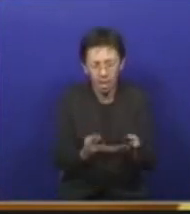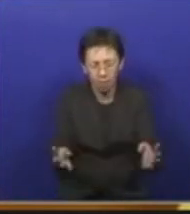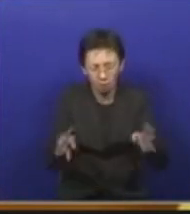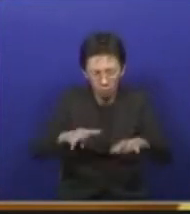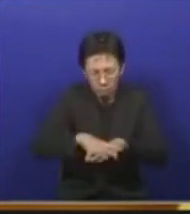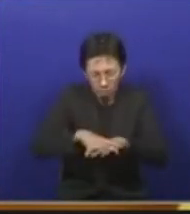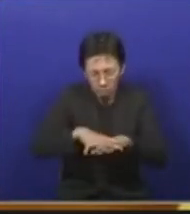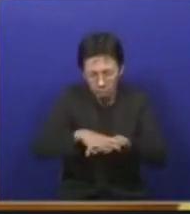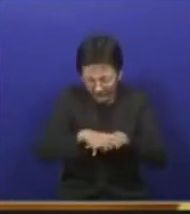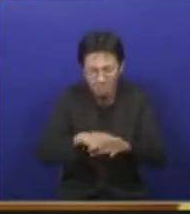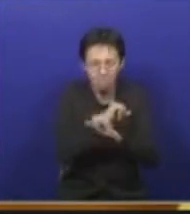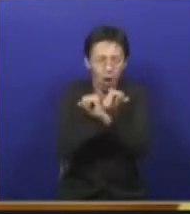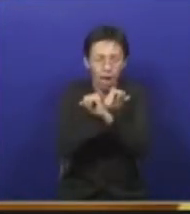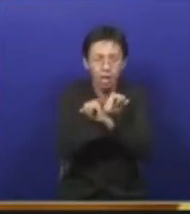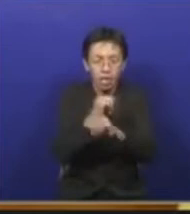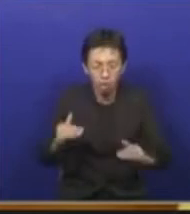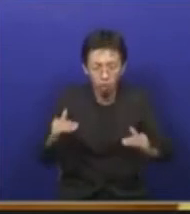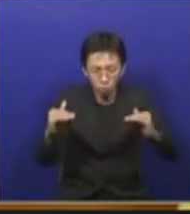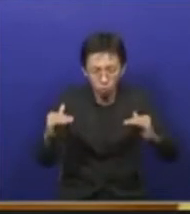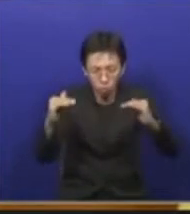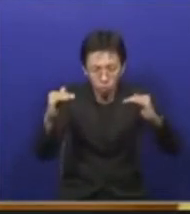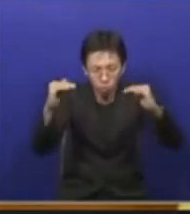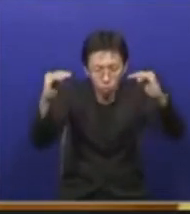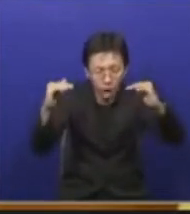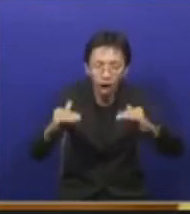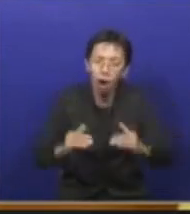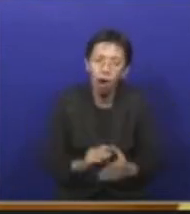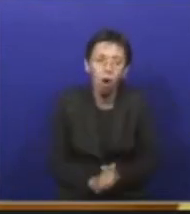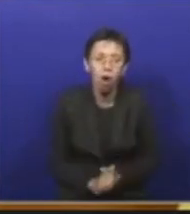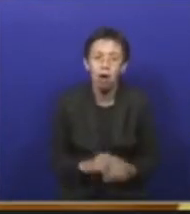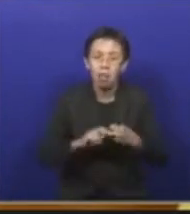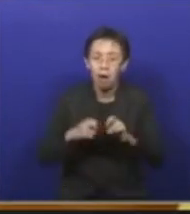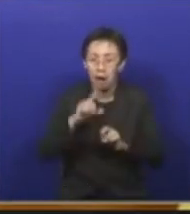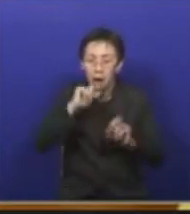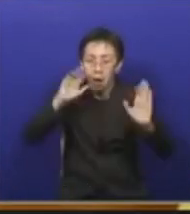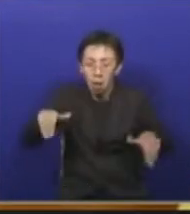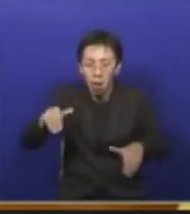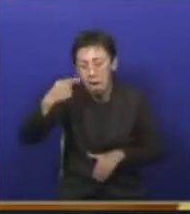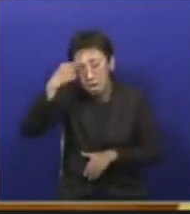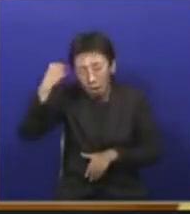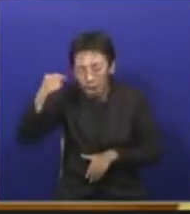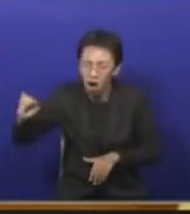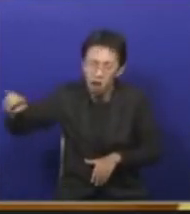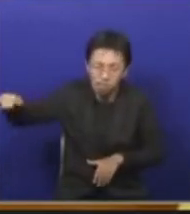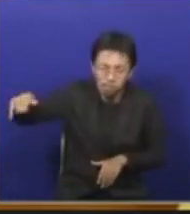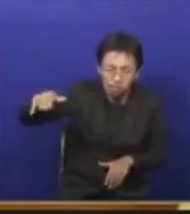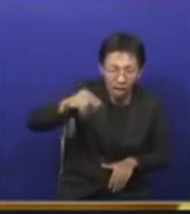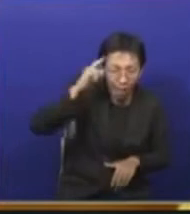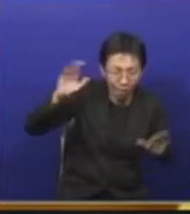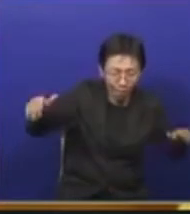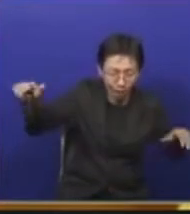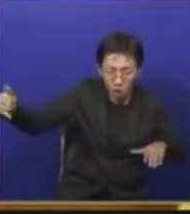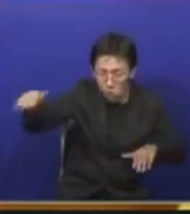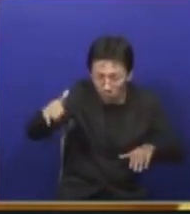ให้แน่นหนาสักเท่าไหร่สูงขึ้นสักเท่าไหนก็หนีไม่พ้นความสามารถของนกกาที่จะเรียนรู้ในการลัดเลาะห